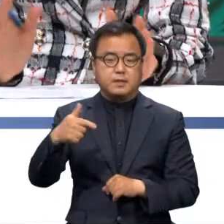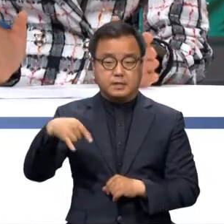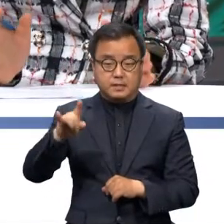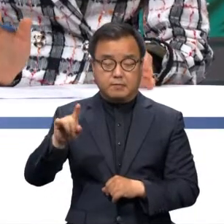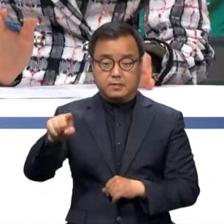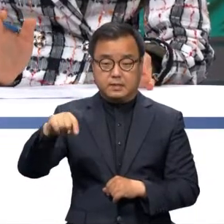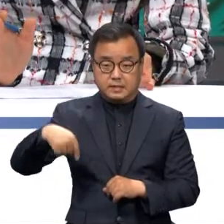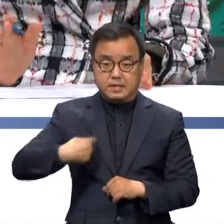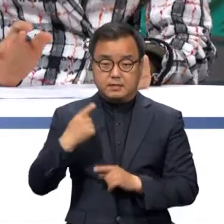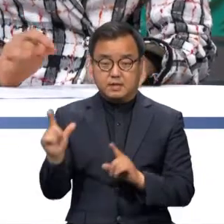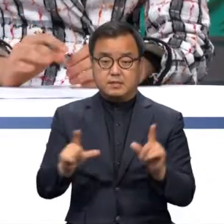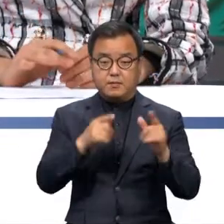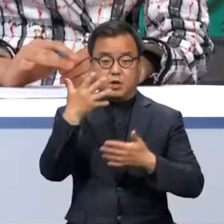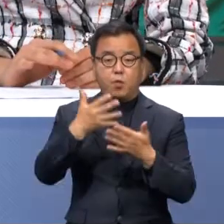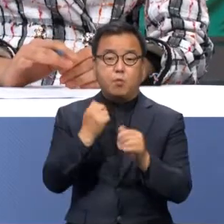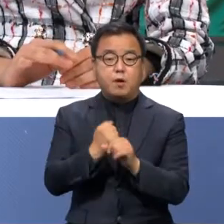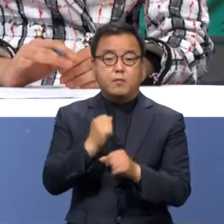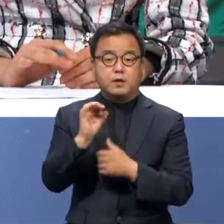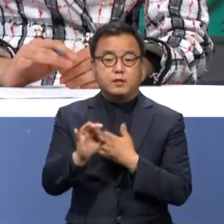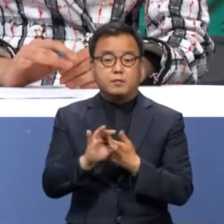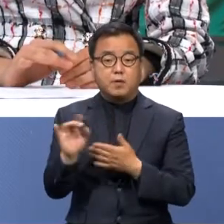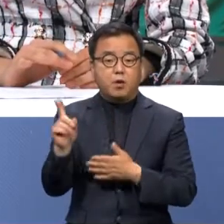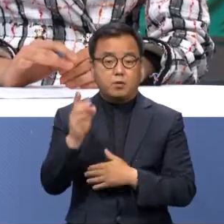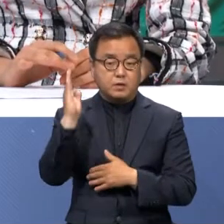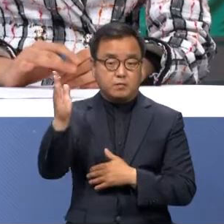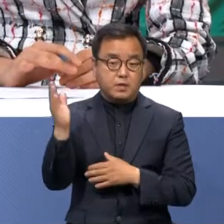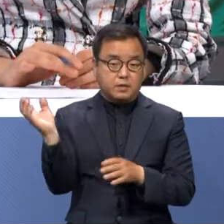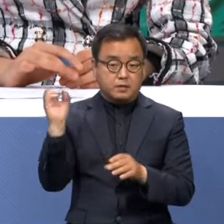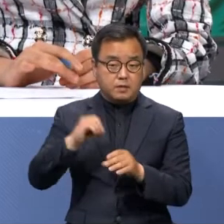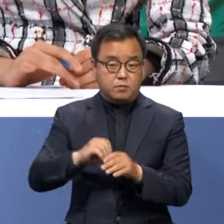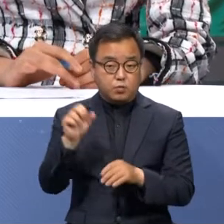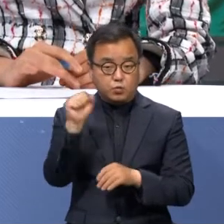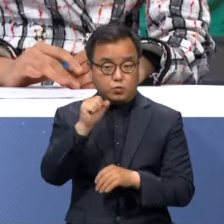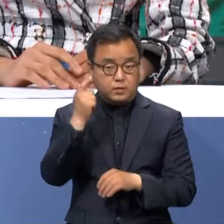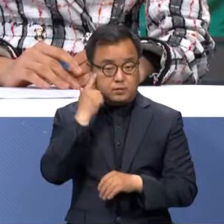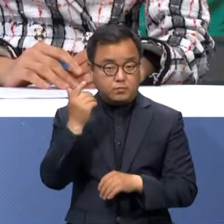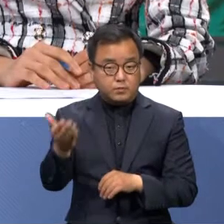누군가 영화로 만든다면 어떤 메시지가 담기면 좋을지 물어봤습니다.